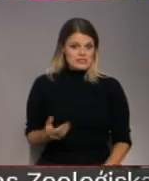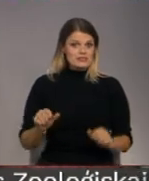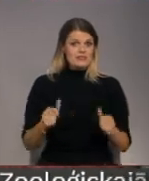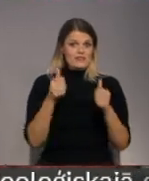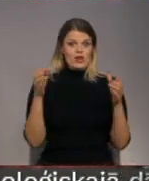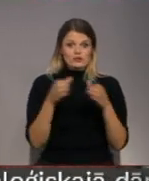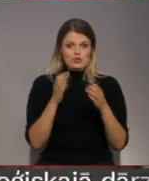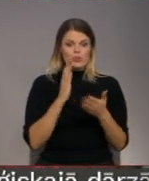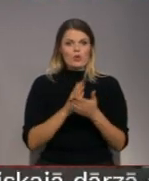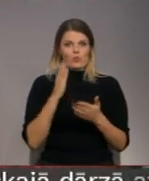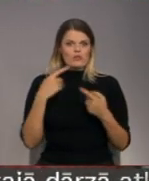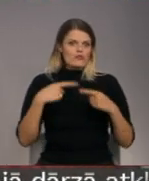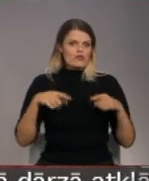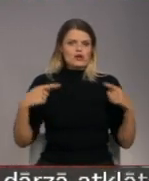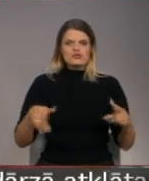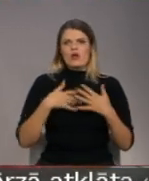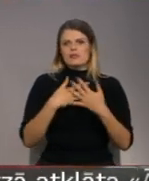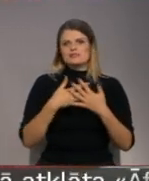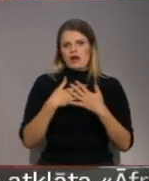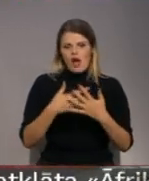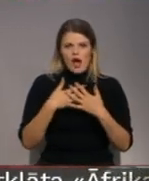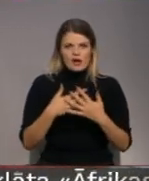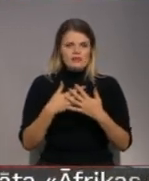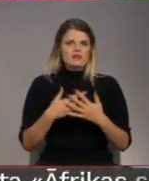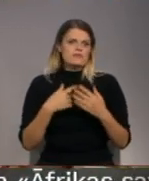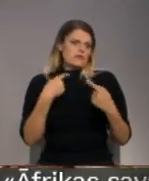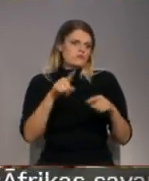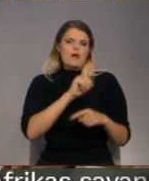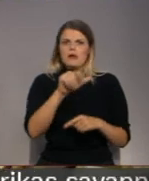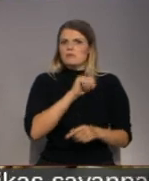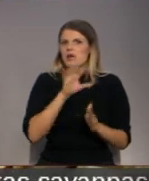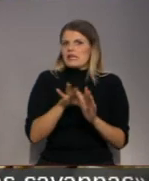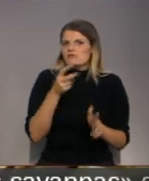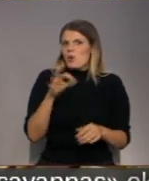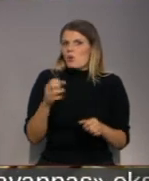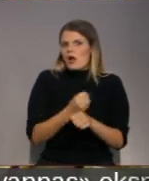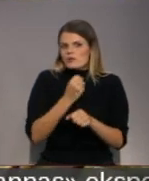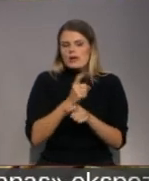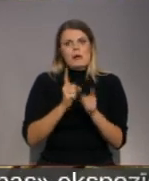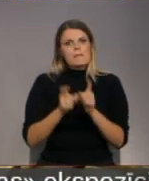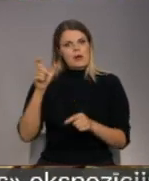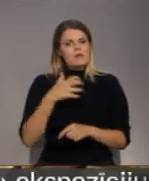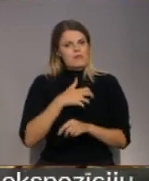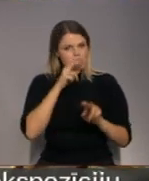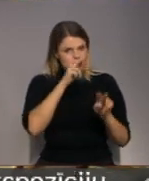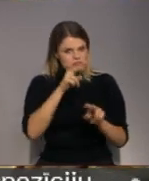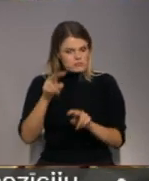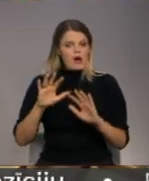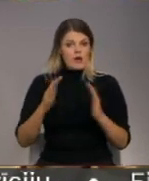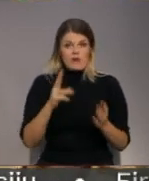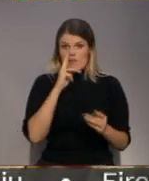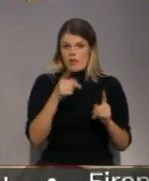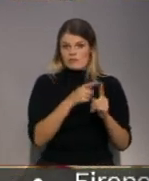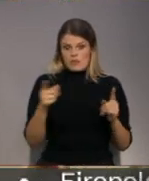grupiņā notiek vairākas aktivitātes, un katrs bērns izvēlas sev tīkamāko. Pedagogam gan jāuzraug, lai nedēļas laikā ik viens